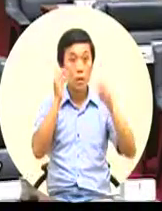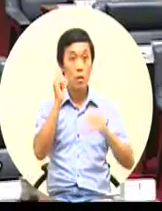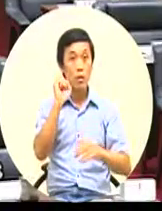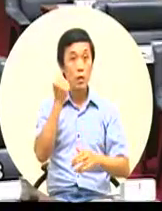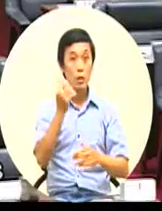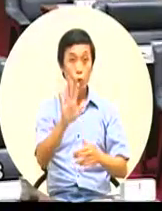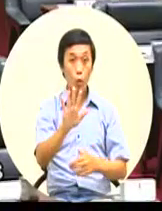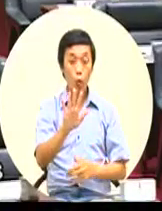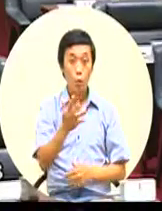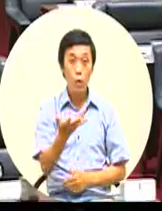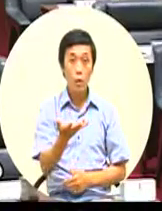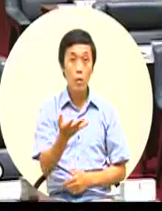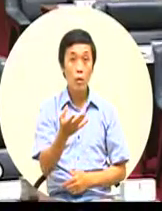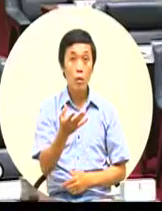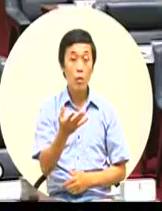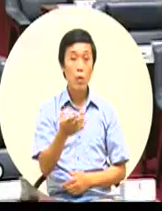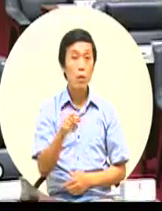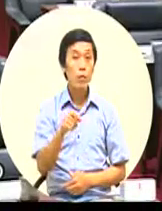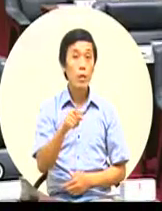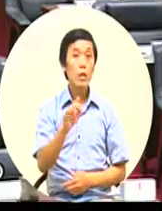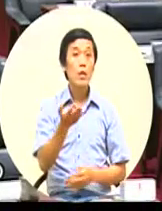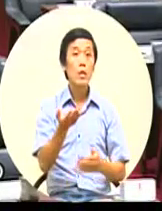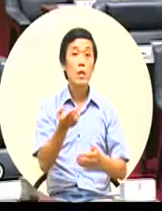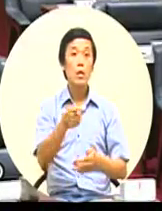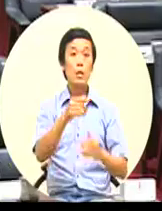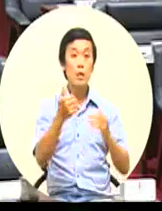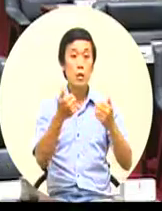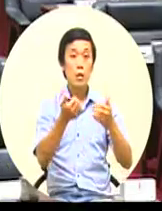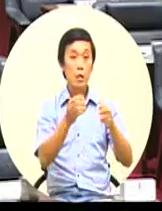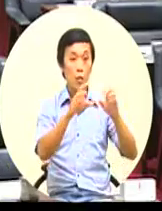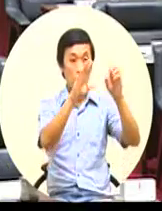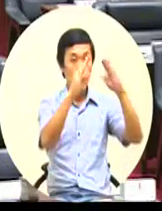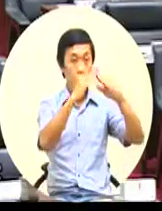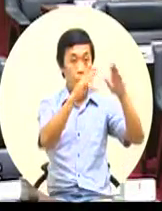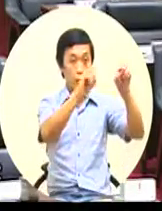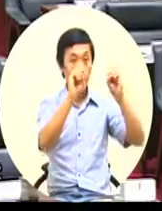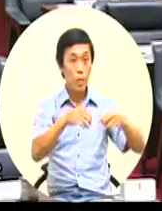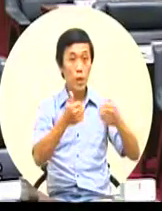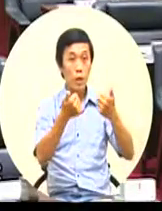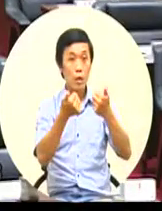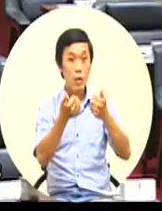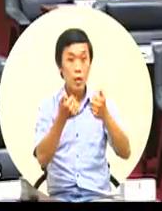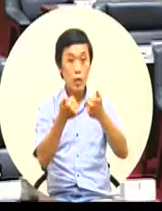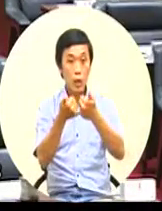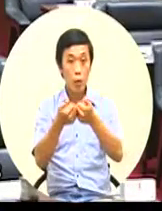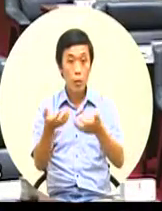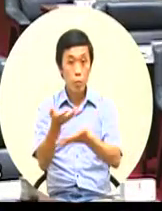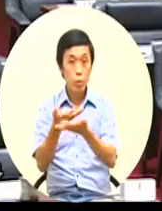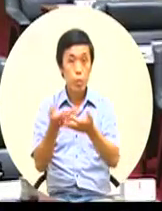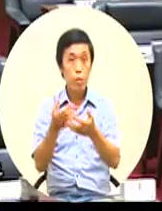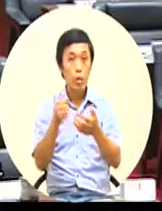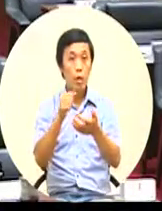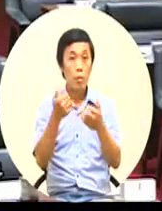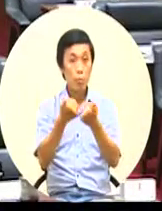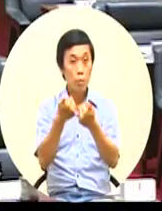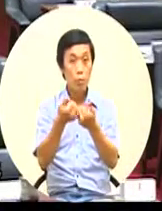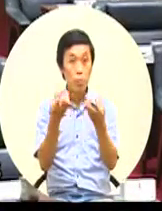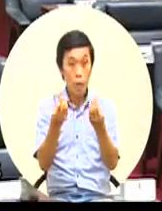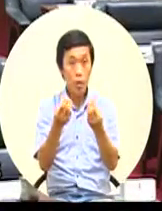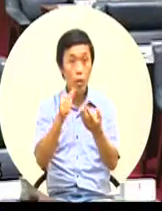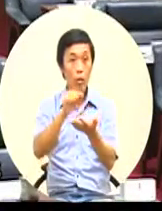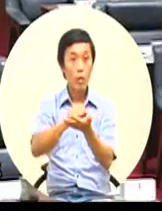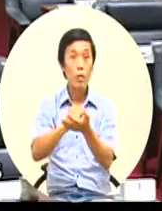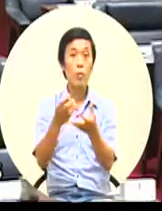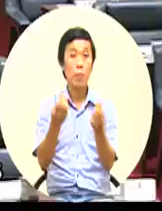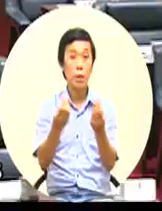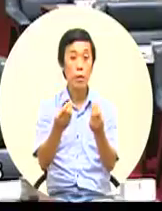讲的，哪里有协调会的开会通知？哪里有协调会的记录？完全都没有。市长，你有什么